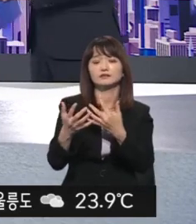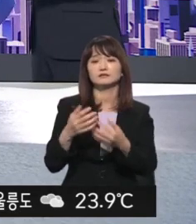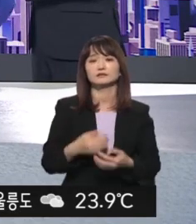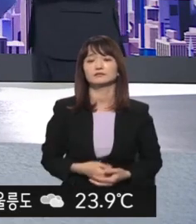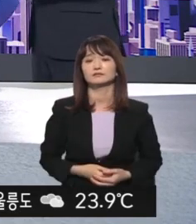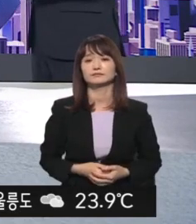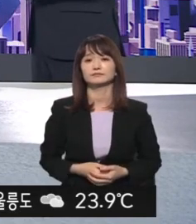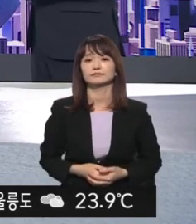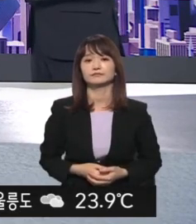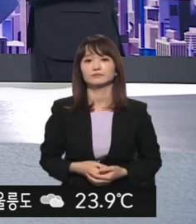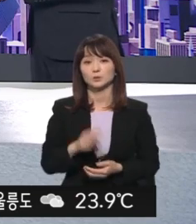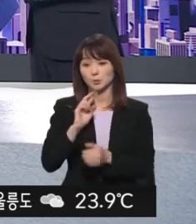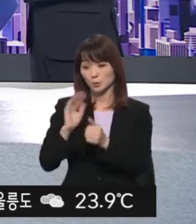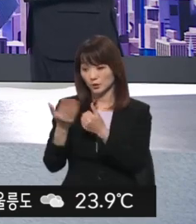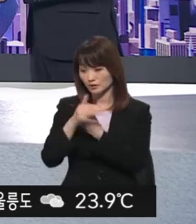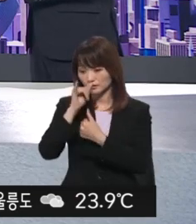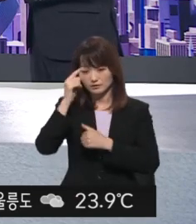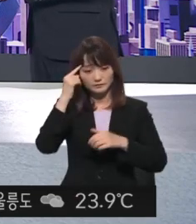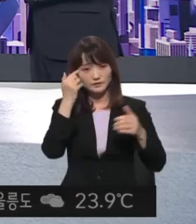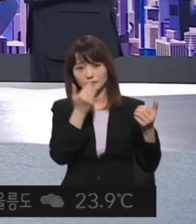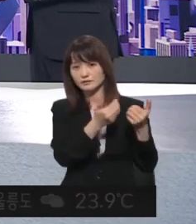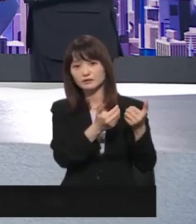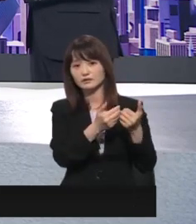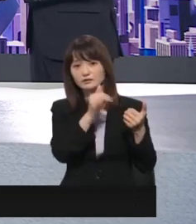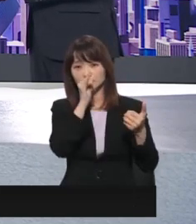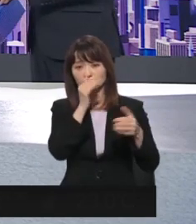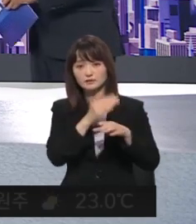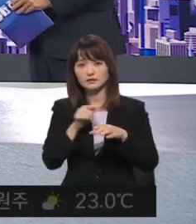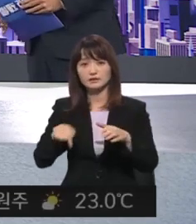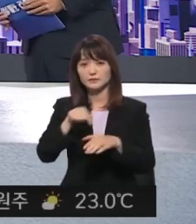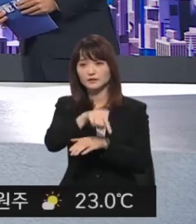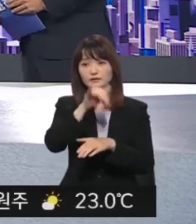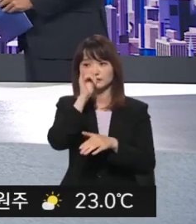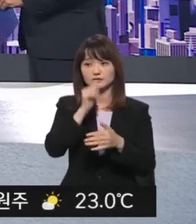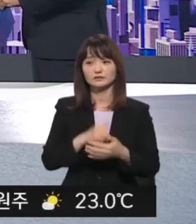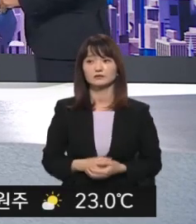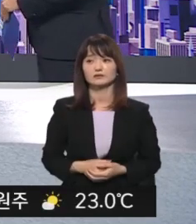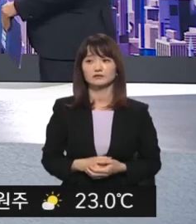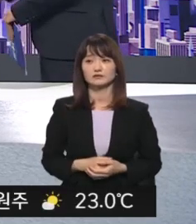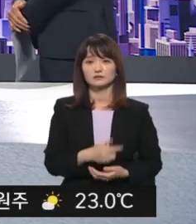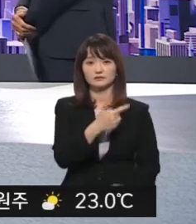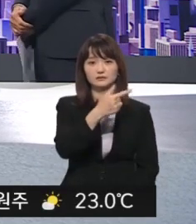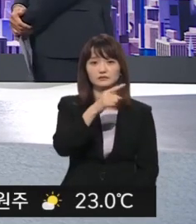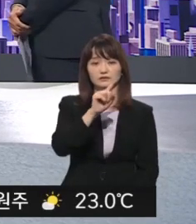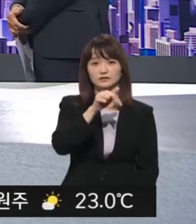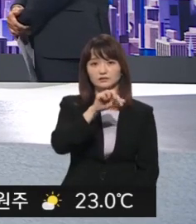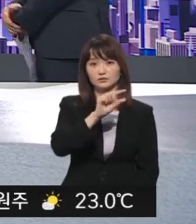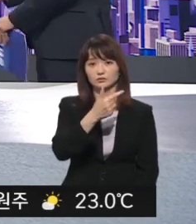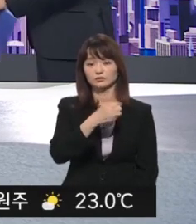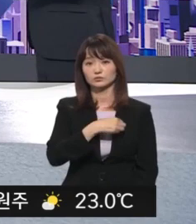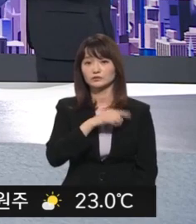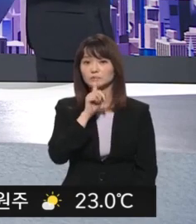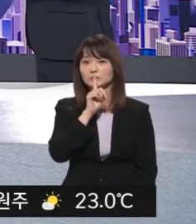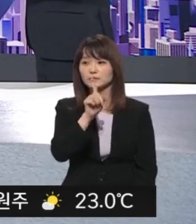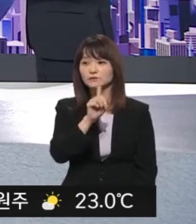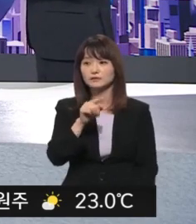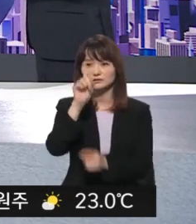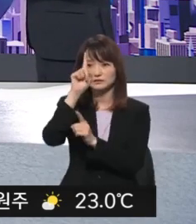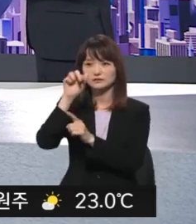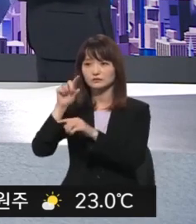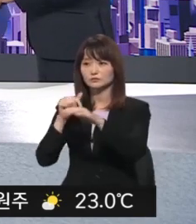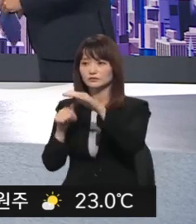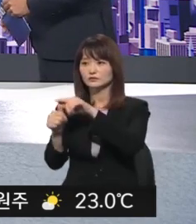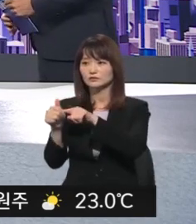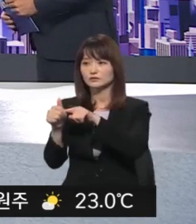자의 에 대해서 모로미 있었지만 반발도 있었잖아요 당 안팎에서 대표적으로 바로 나경원 전 의원 이렇게 기란 겁니다 자 이준석 전